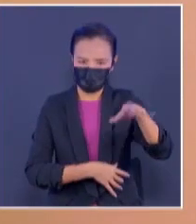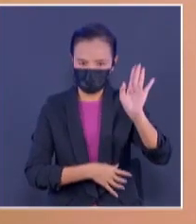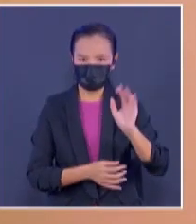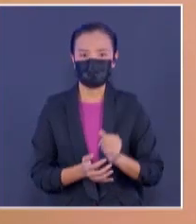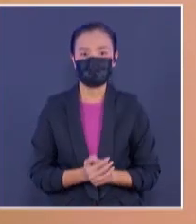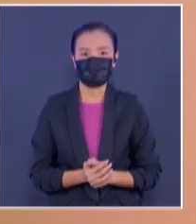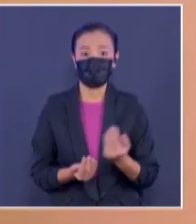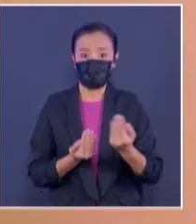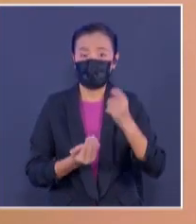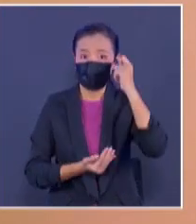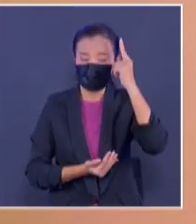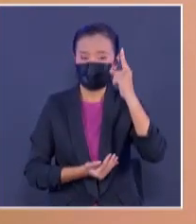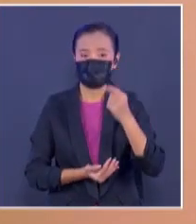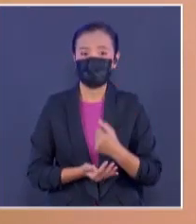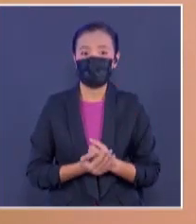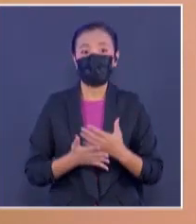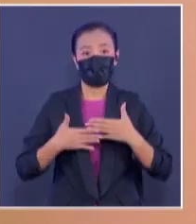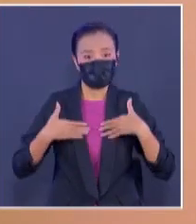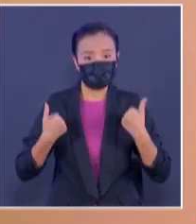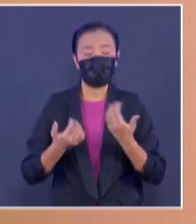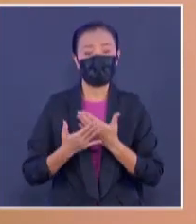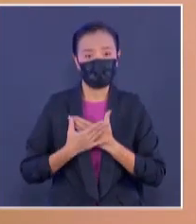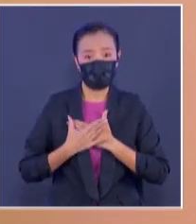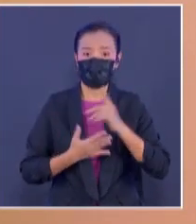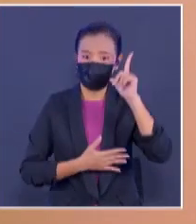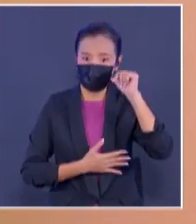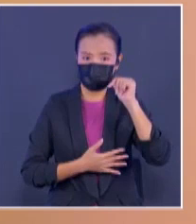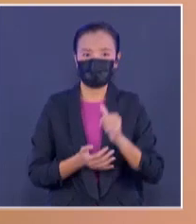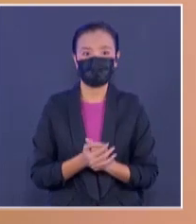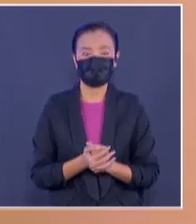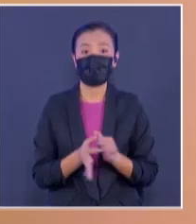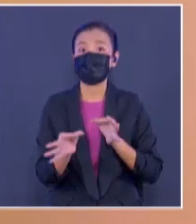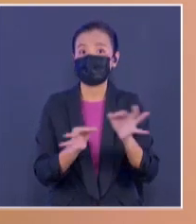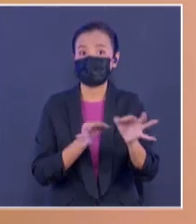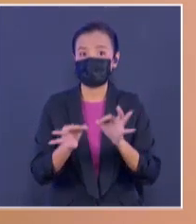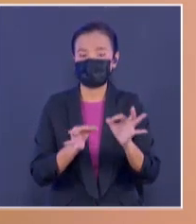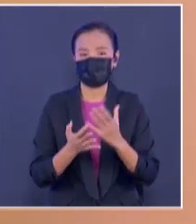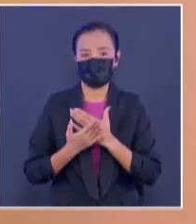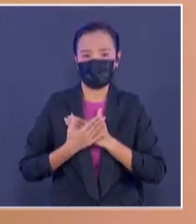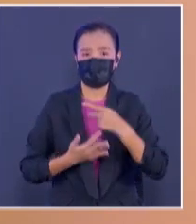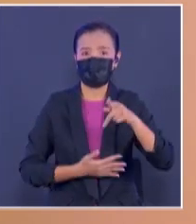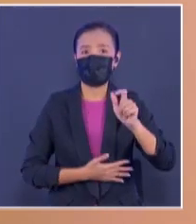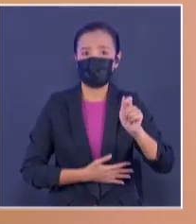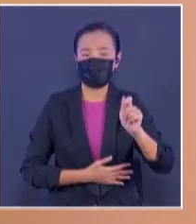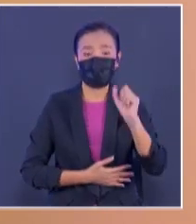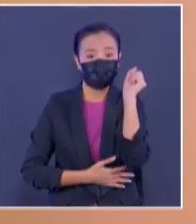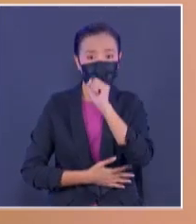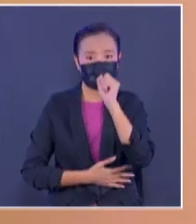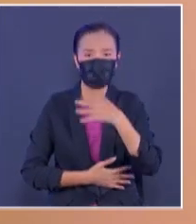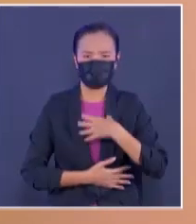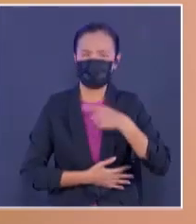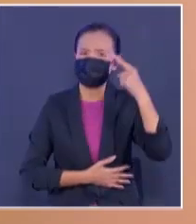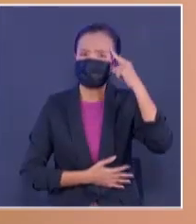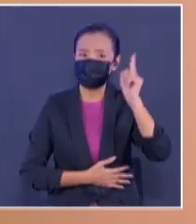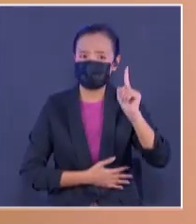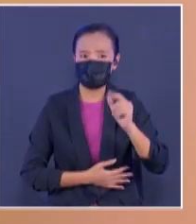สุดท้ายลูกต้องเข้าใจว่าอะไรคือความสุขของแม่นอกจากนี้นะคะเจ้าตัวก็ยังได้ชี้แจงถึงความสัมพันธ์กับหนุ่มปอด้วยค่ะว่าอยากให้มองว่า